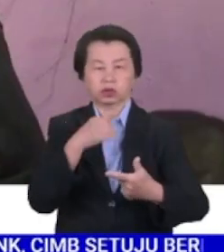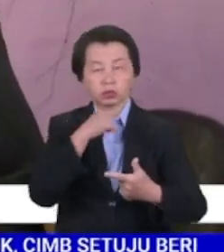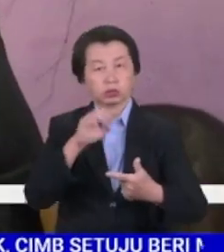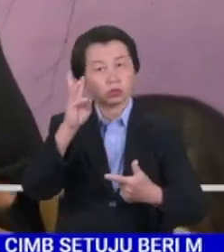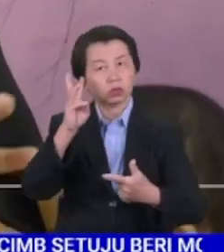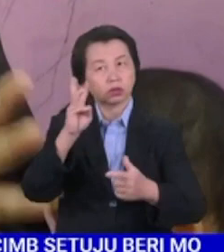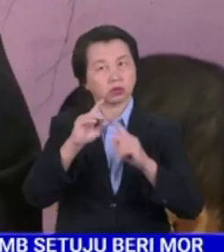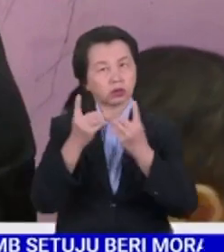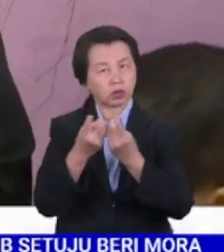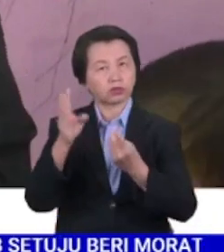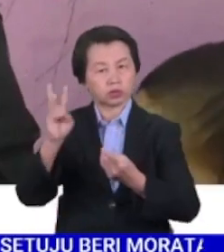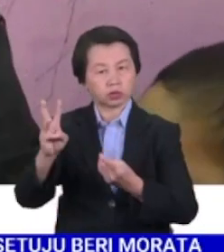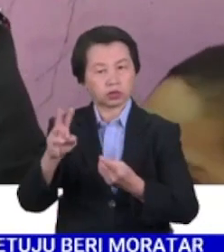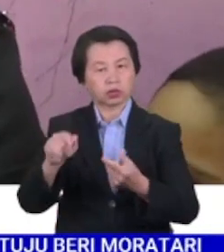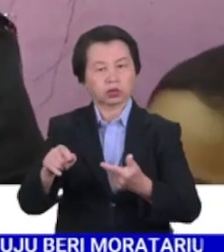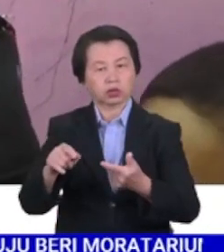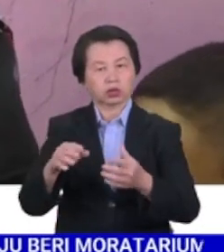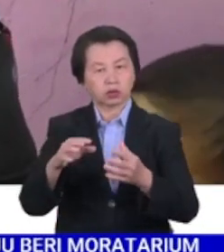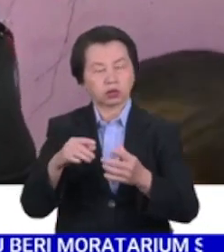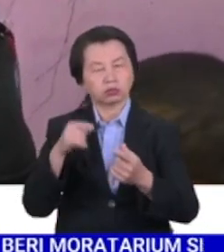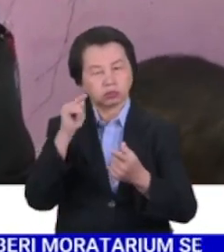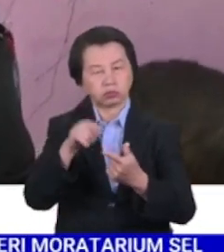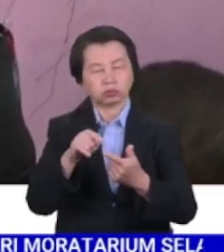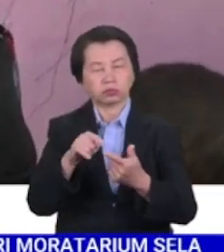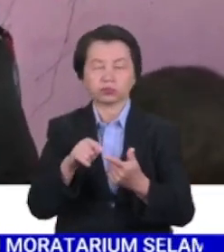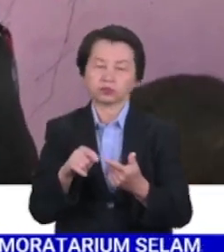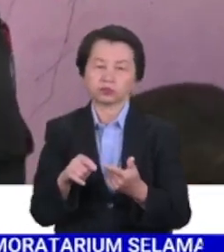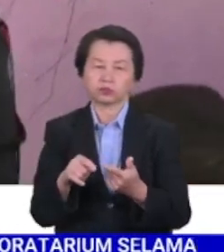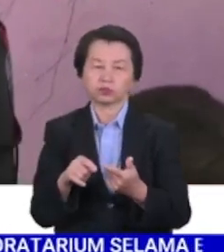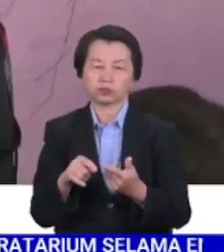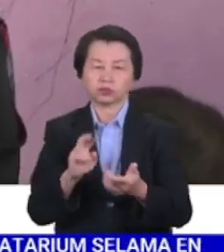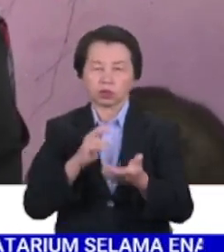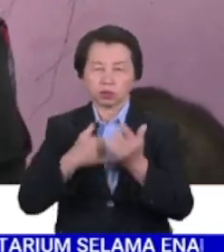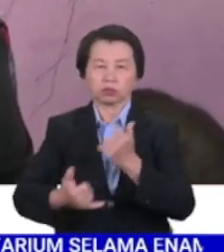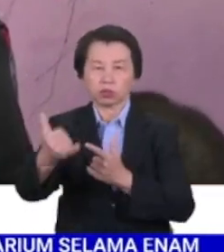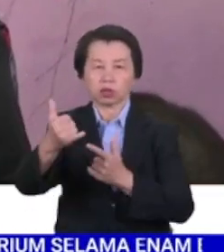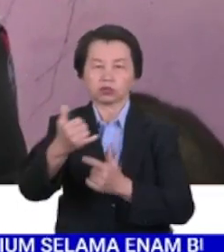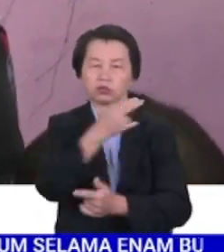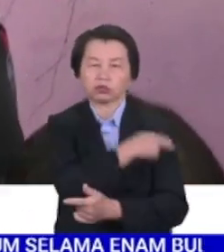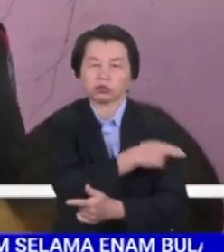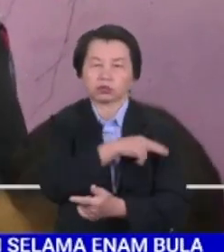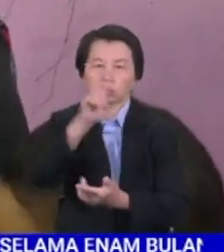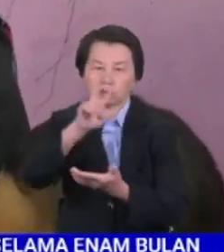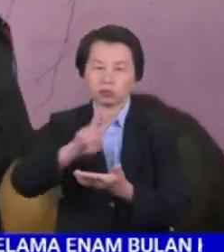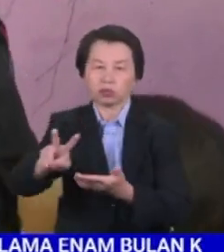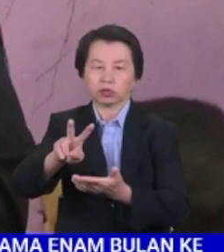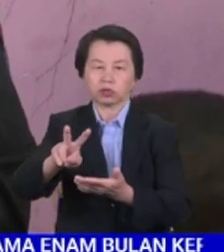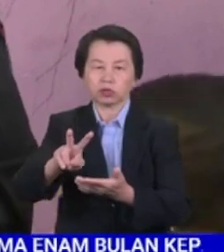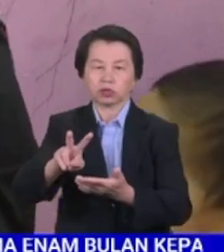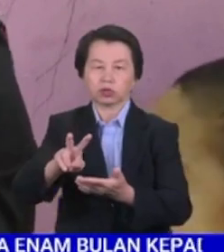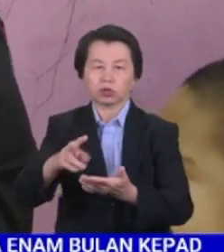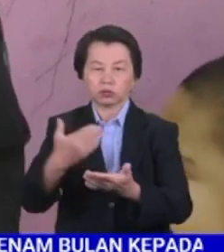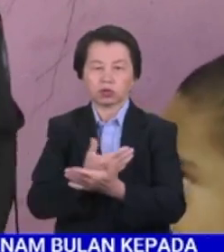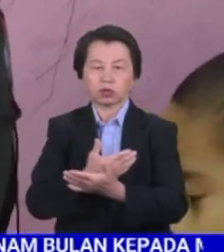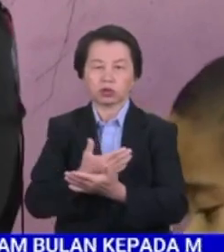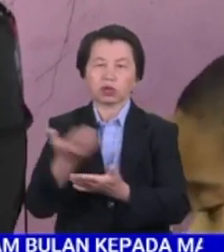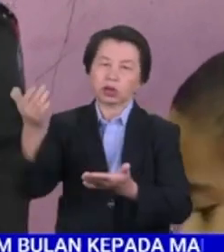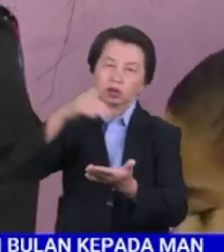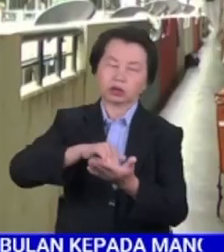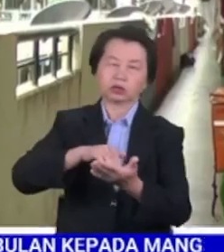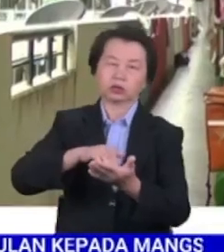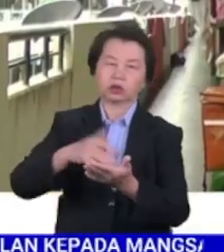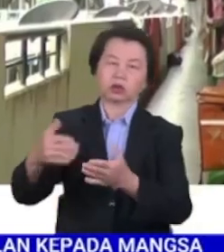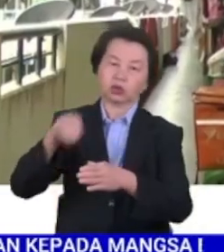aja, 6. Asyik hospital je. Masuk buat 2 minggu. Baru balik 3 hari, masuk buat